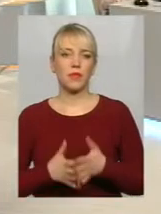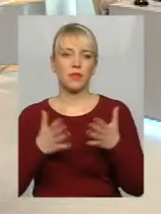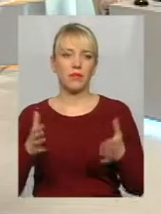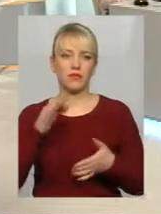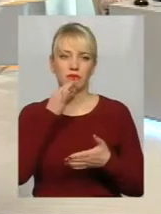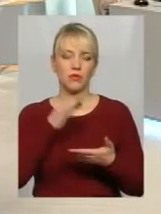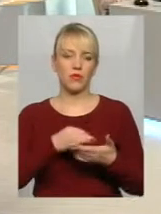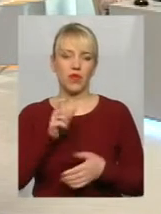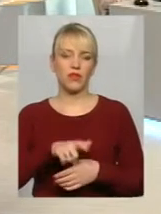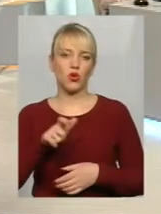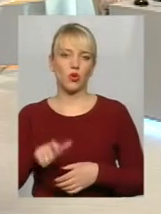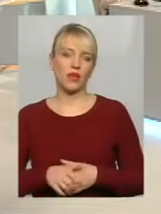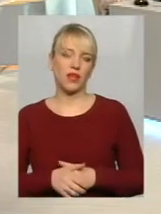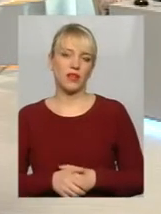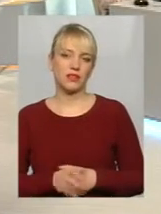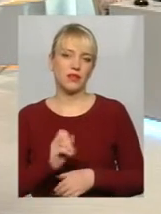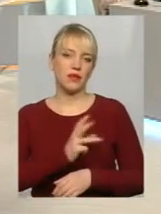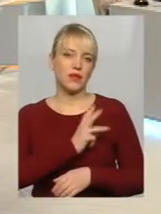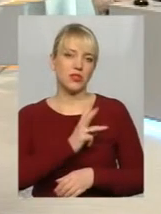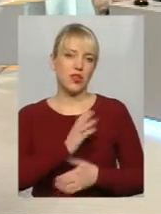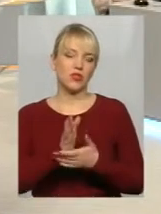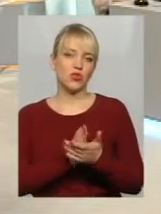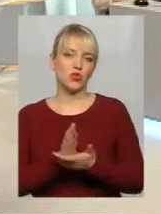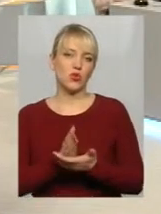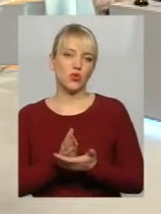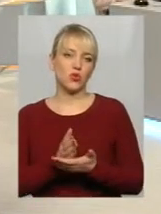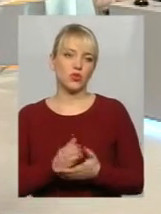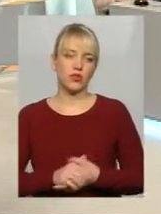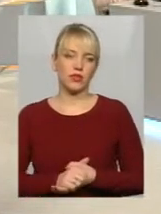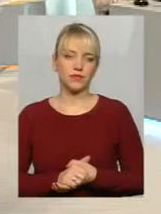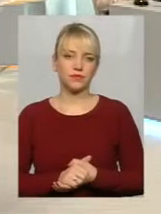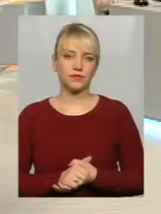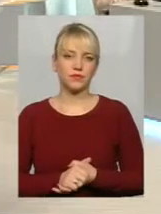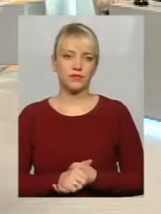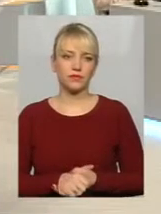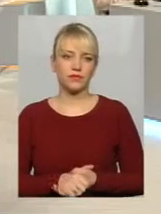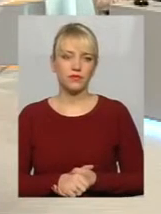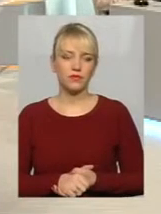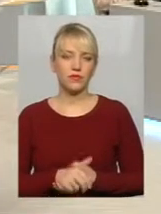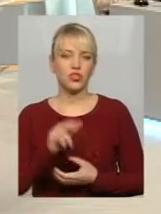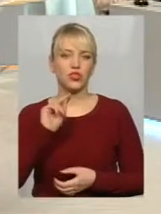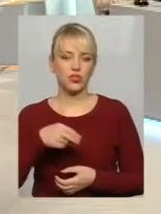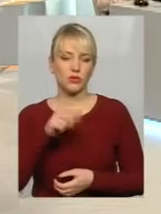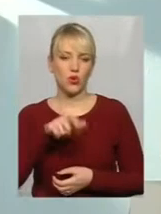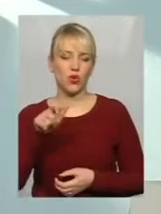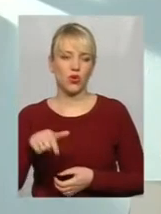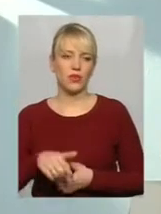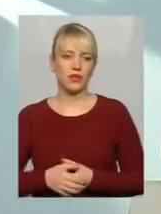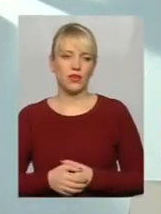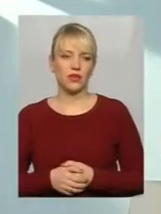відповідальні громадяни і бажання служити більше людей в наших громадян є, ніж у громадян, скажімо,